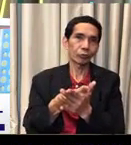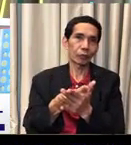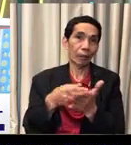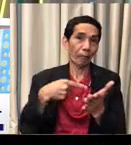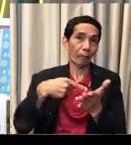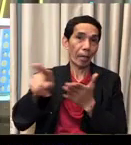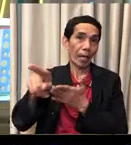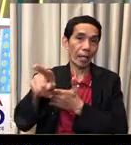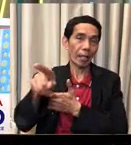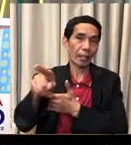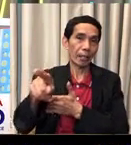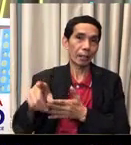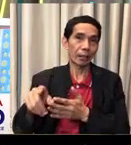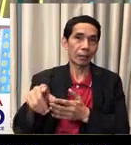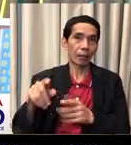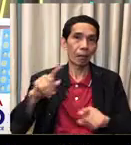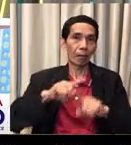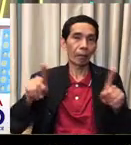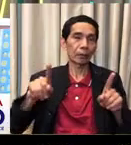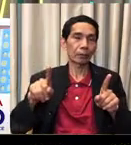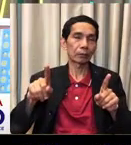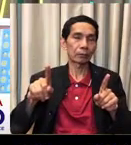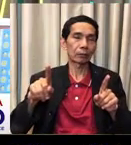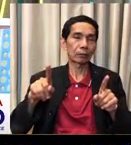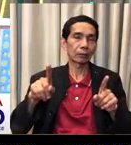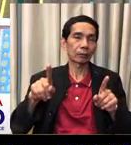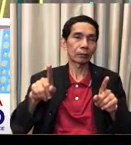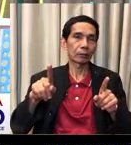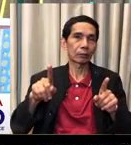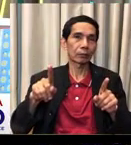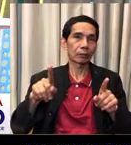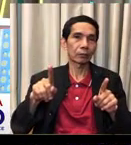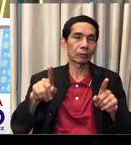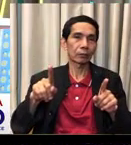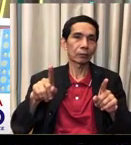Tingnan ninyo, ha? Ba't naman hindi ka